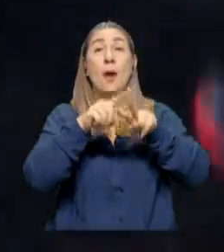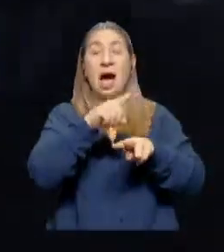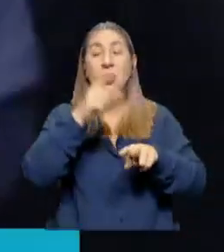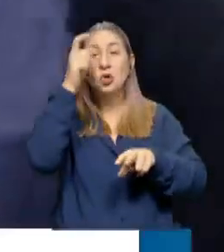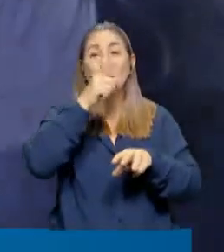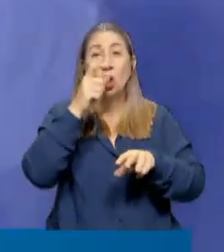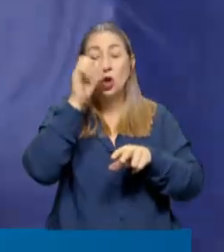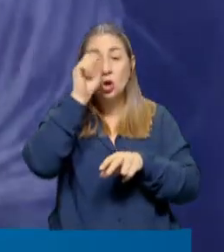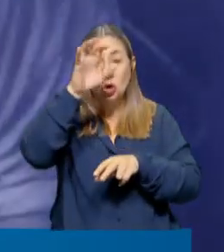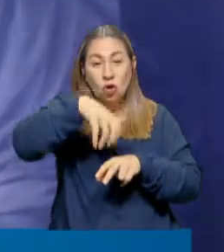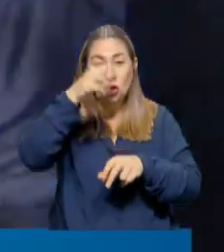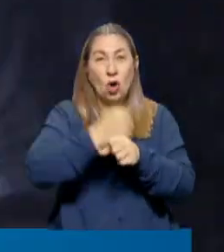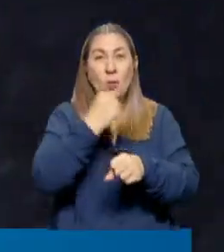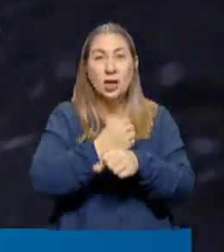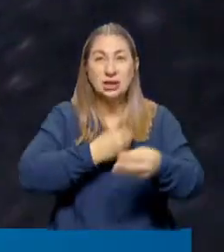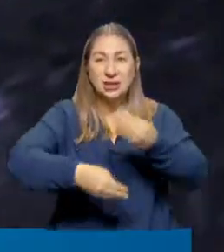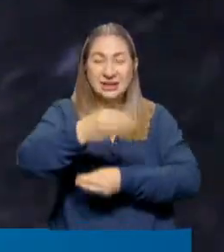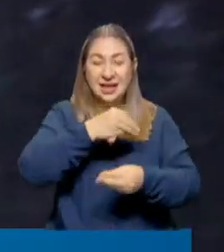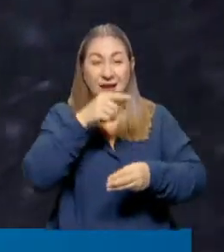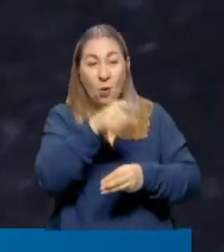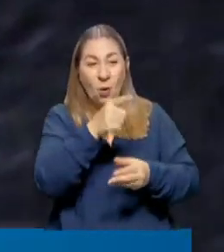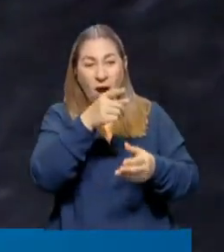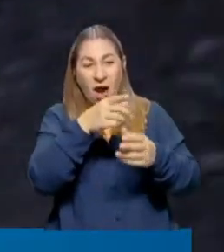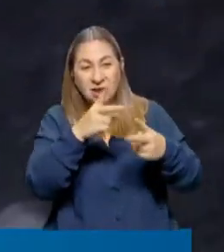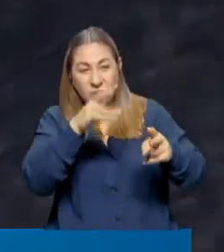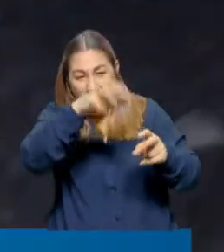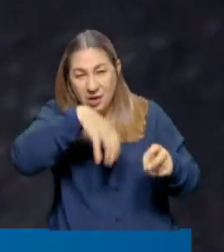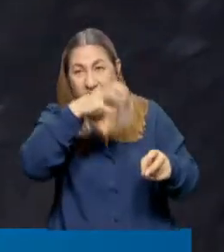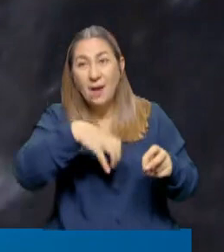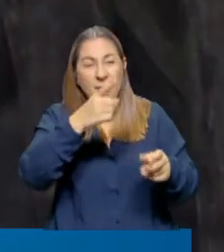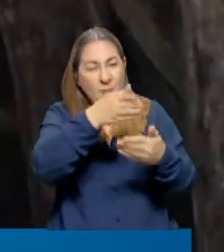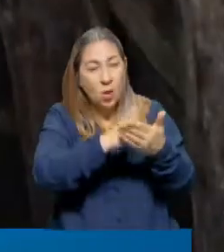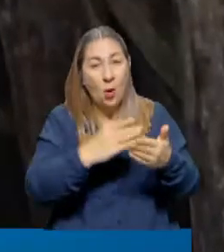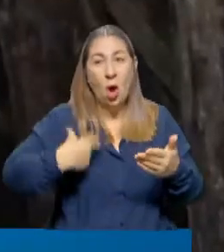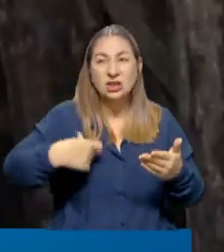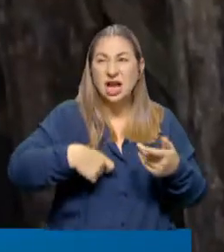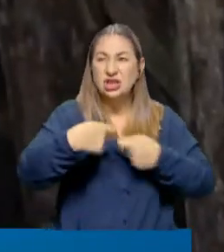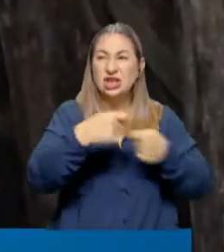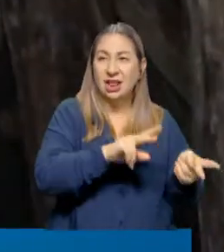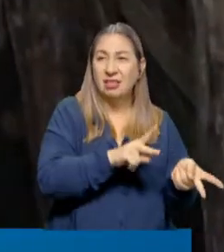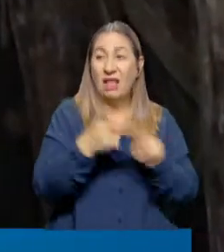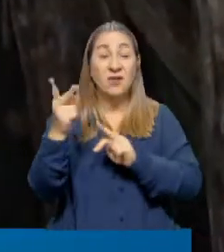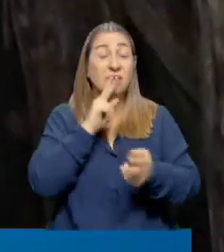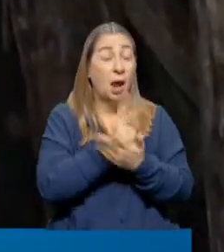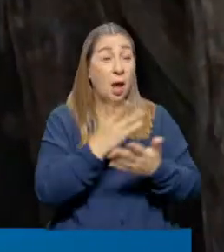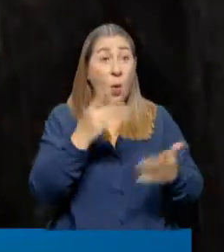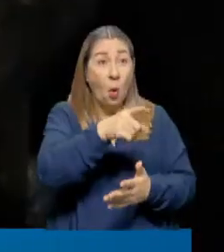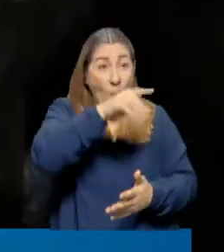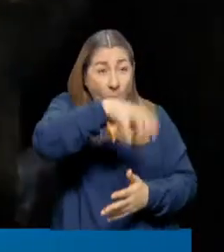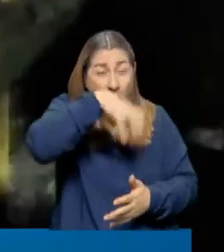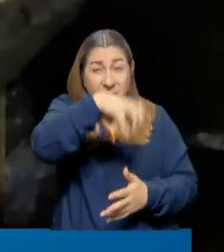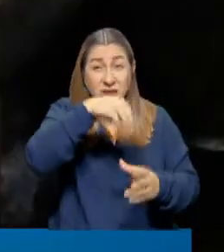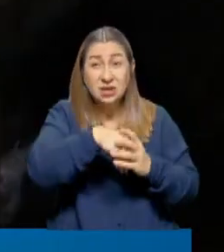kömür işletmelerine bağlı Eynez Açık Ocağı'nın bir bölümünün özel şirkete devredilmesine karar verildi. Oysa o maden